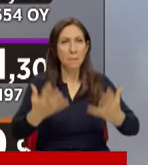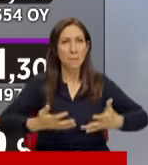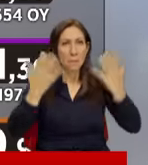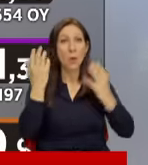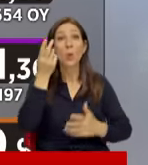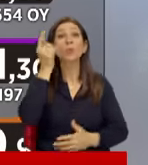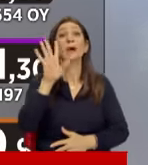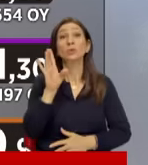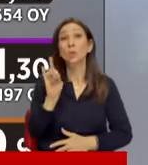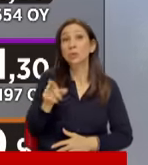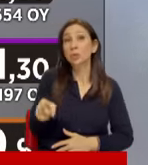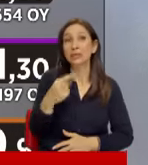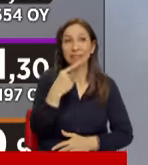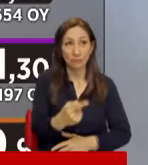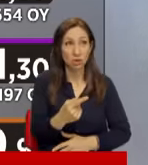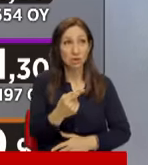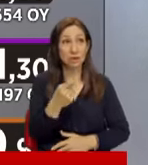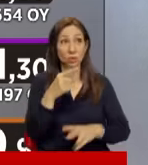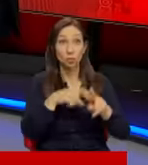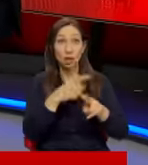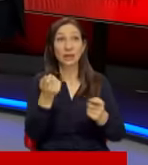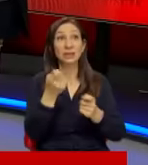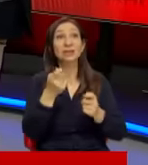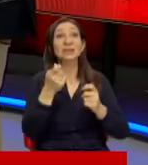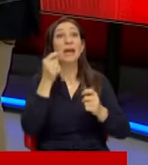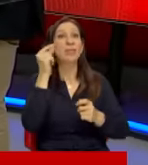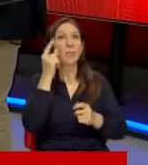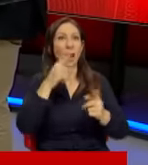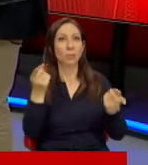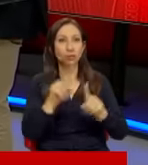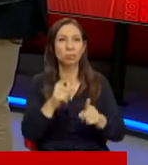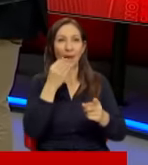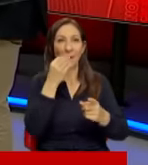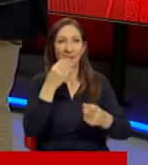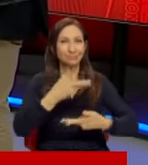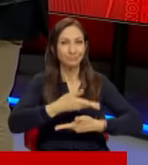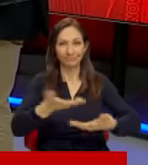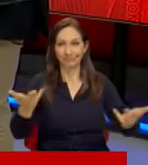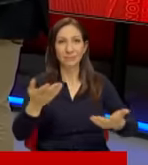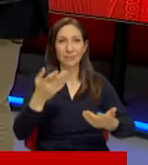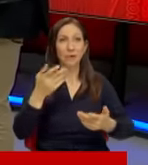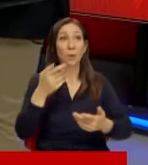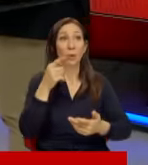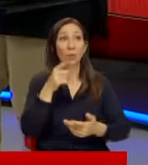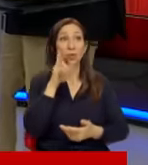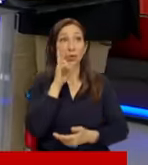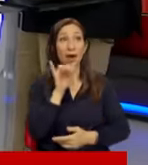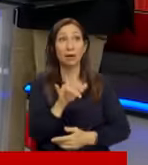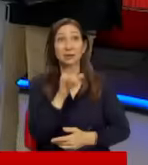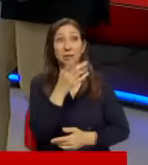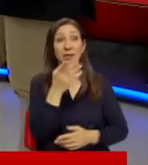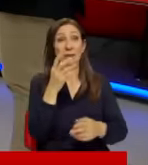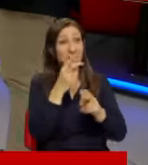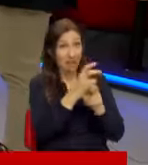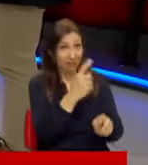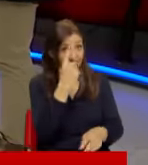demişti Yücel Yılmaz. İş dünyasına, Balıkesir'deki iş adamlarıyla buluşmasında ve Balıkesir seçmenine o sonuç da aynı zamanda